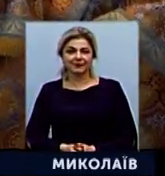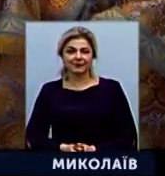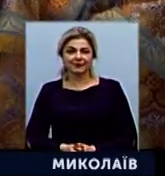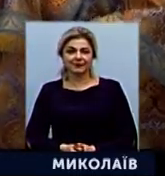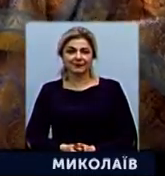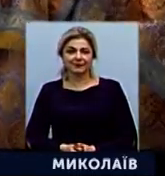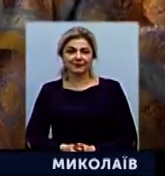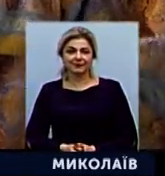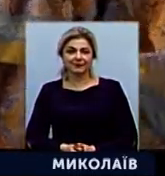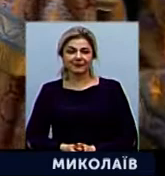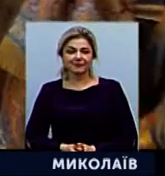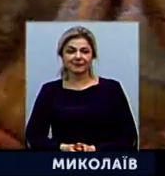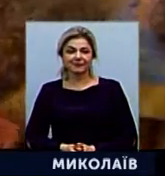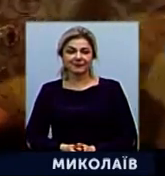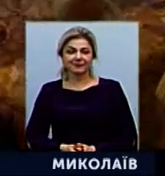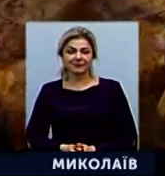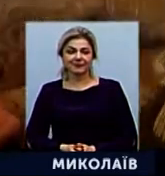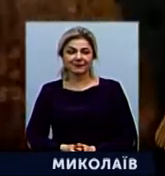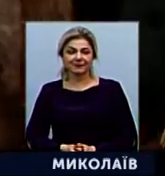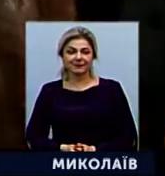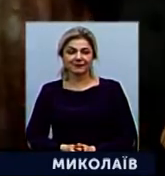Як звати вас?